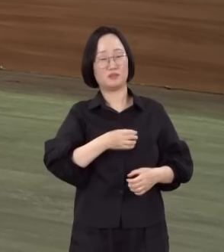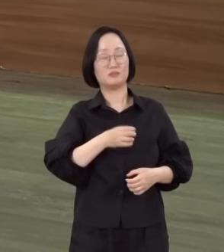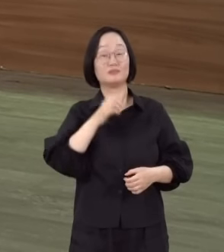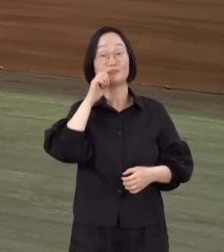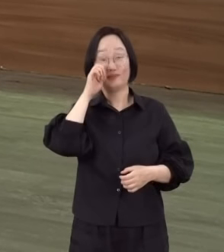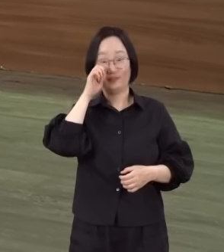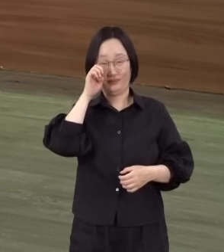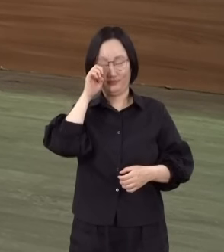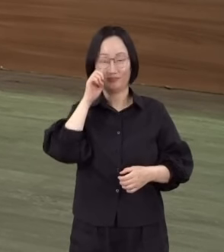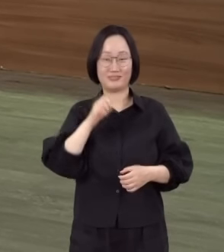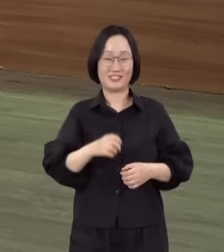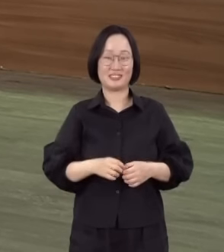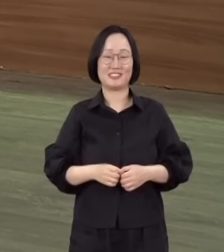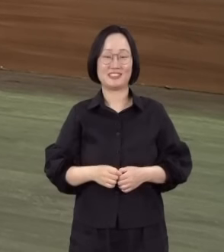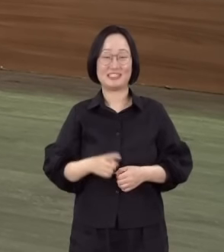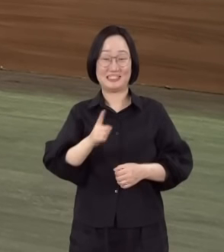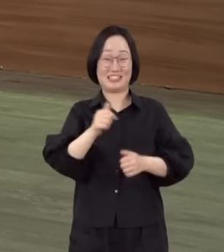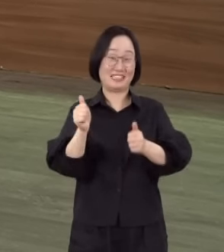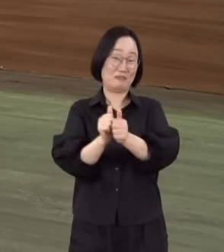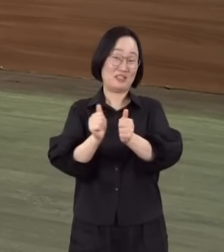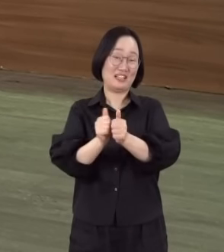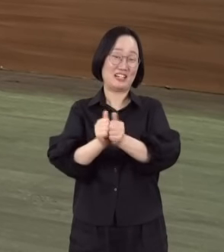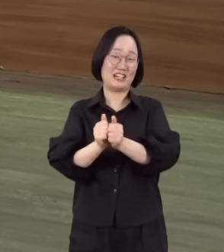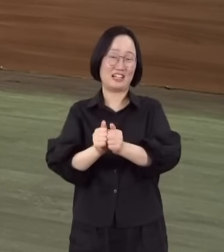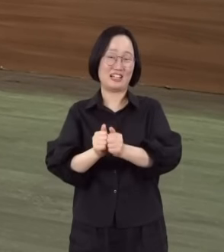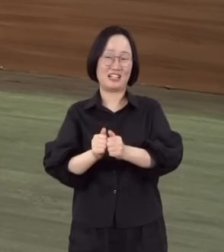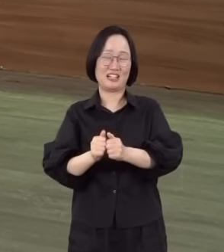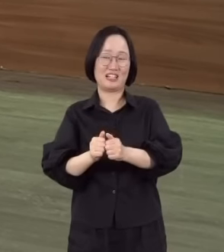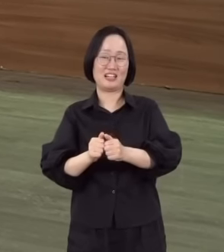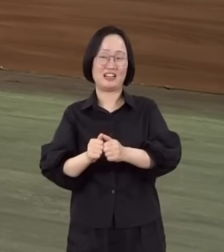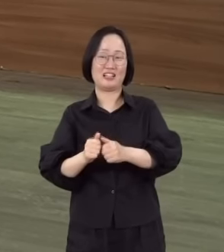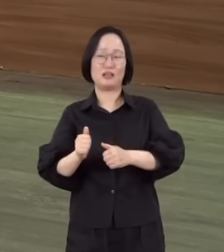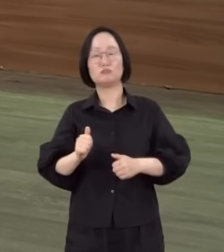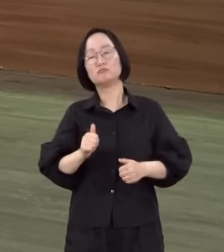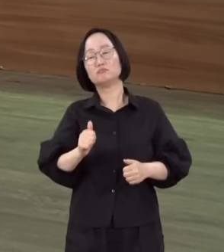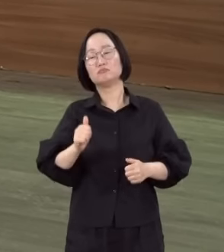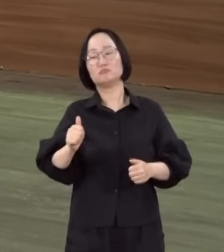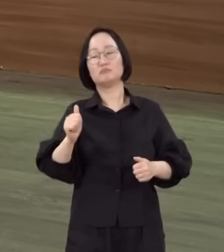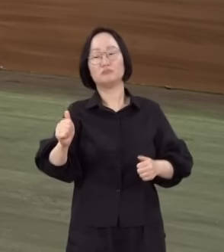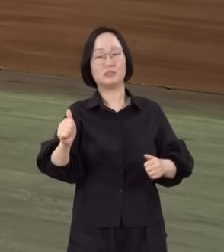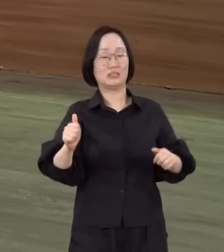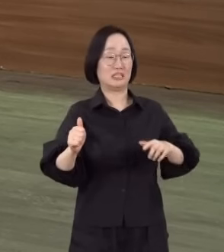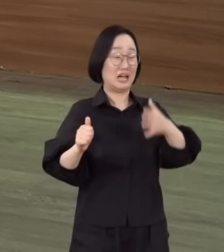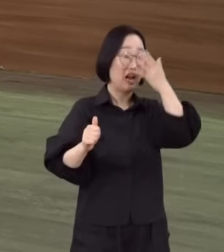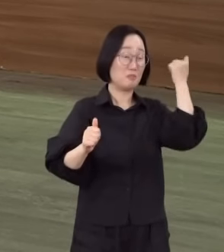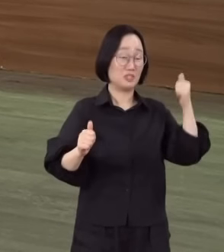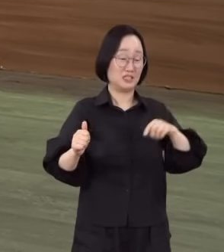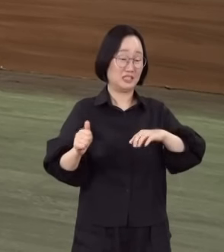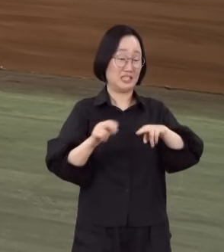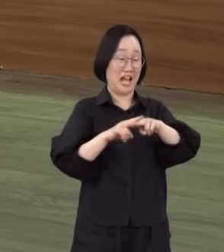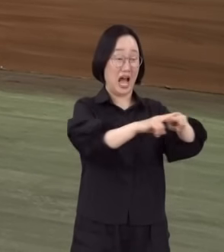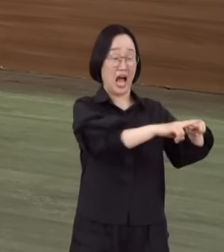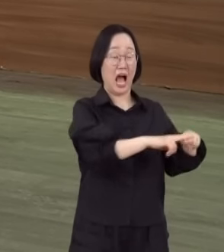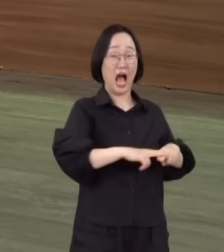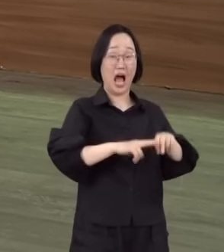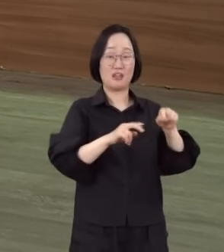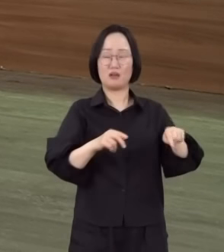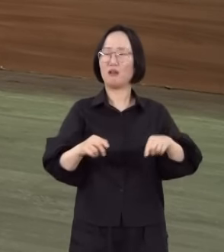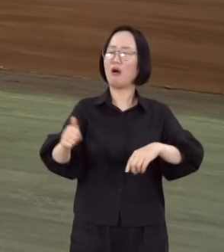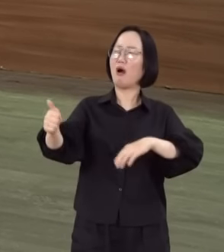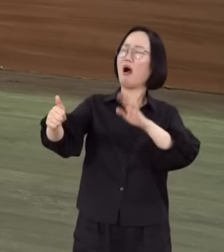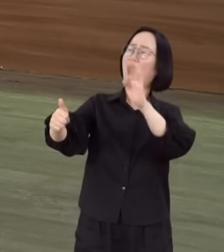술한잔 하는데 자기 이렇게 이렇게 지나가는 거 보고 거 어르신이 할아버지가 아유